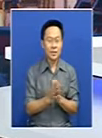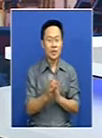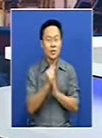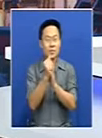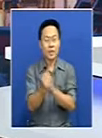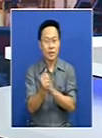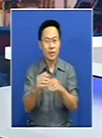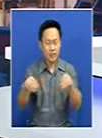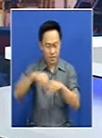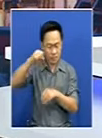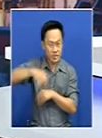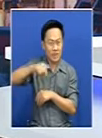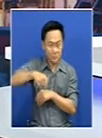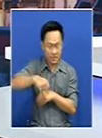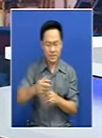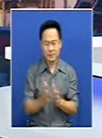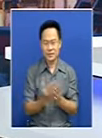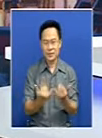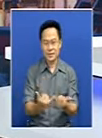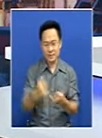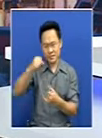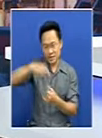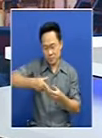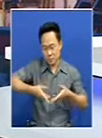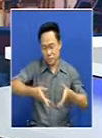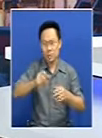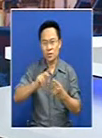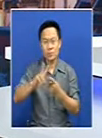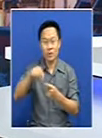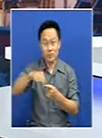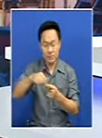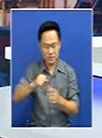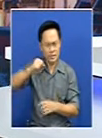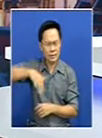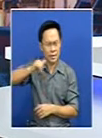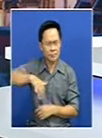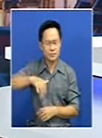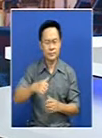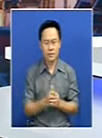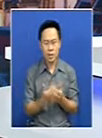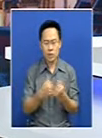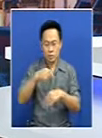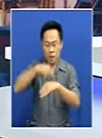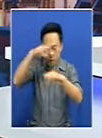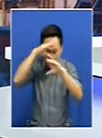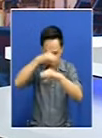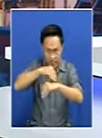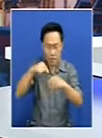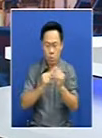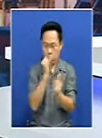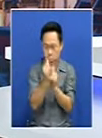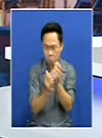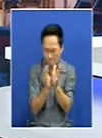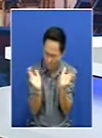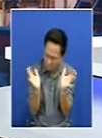พากันไปใกล้ๆกับสตูนาว26กันบ้างที่สยามสแควร์ยิ่งแดดล่มลมตกคนก็ยิ่งเยอะนะคุณนัทเดี๋ยวพาไปดู